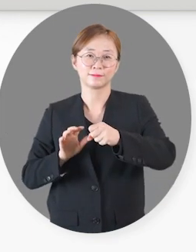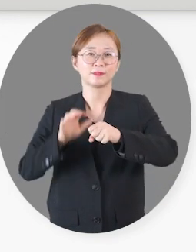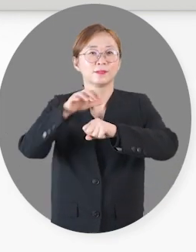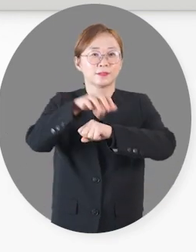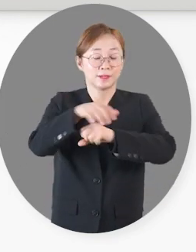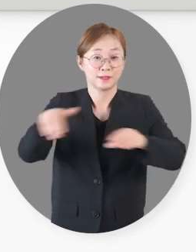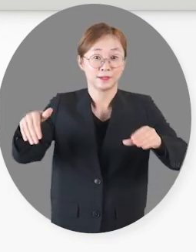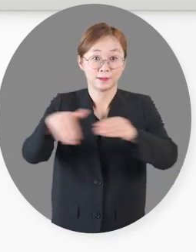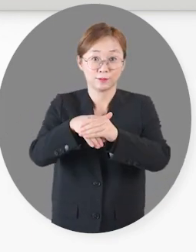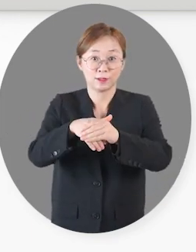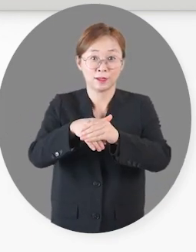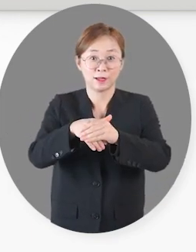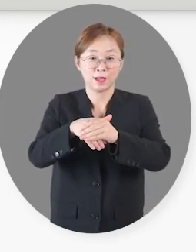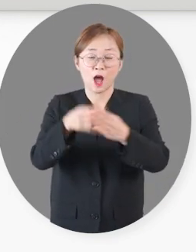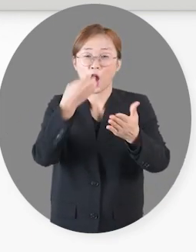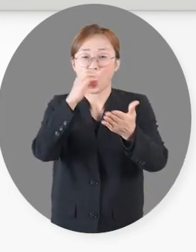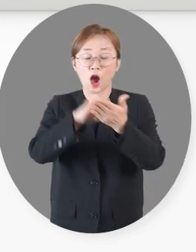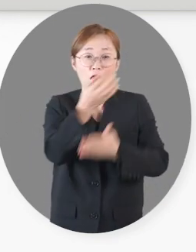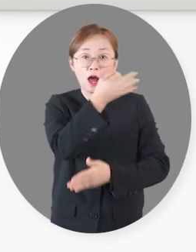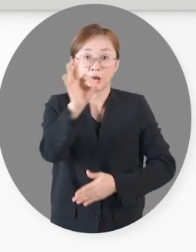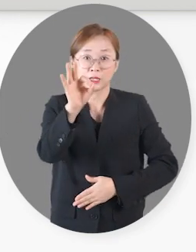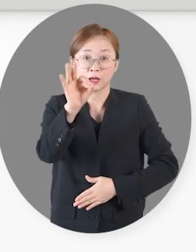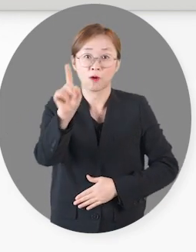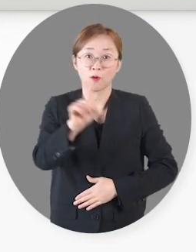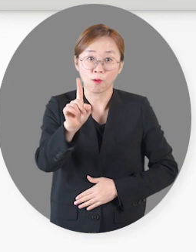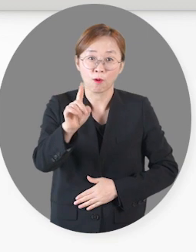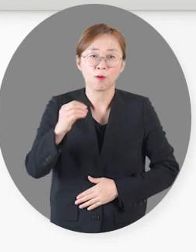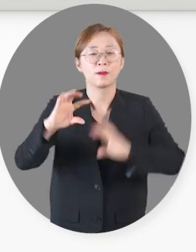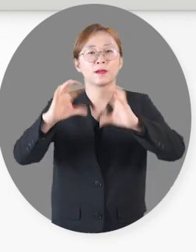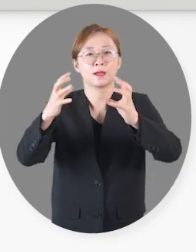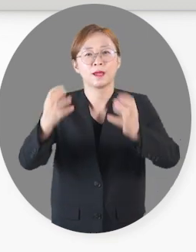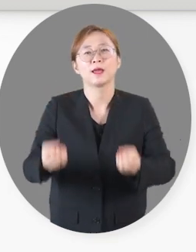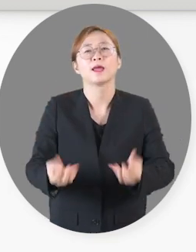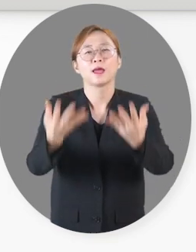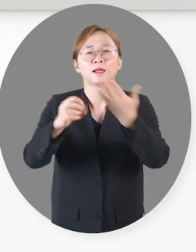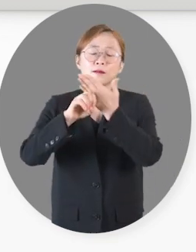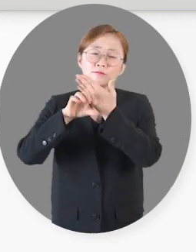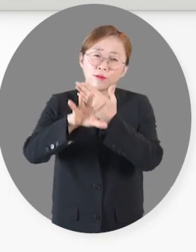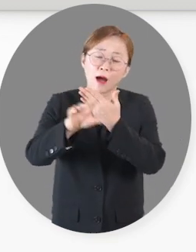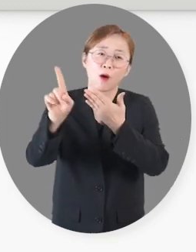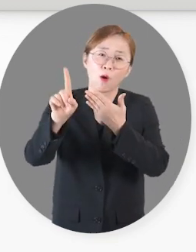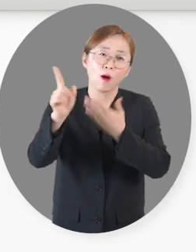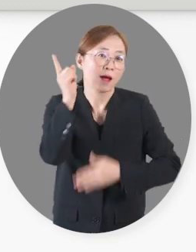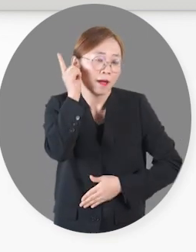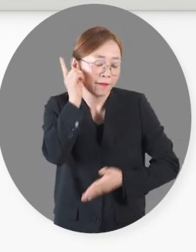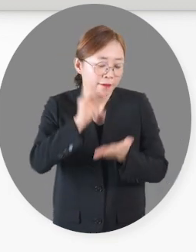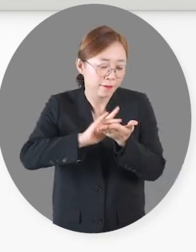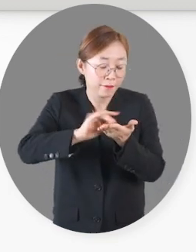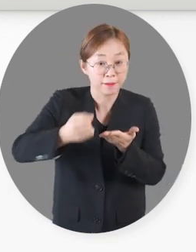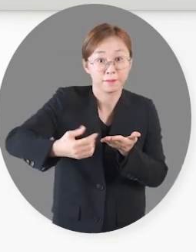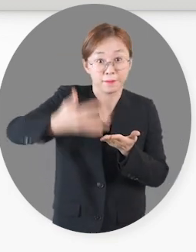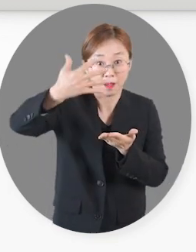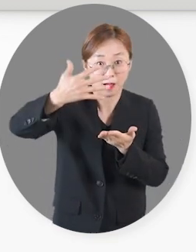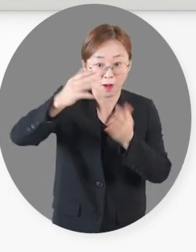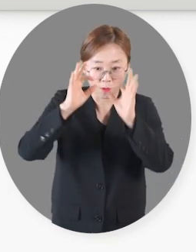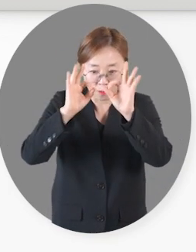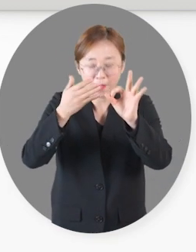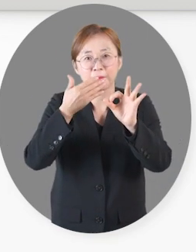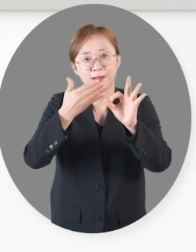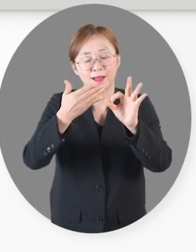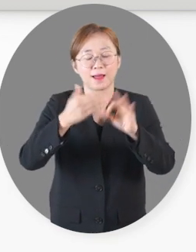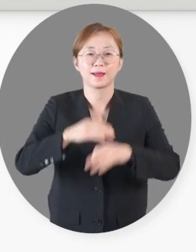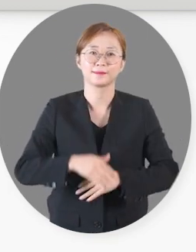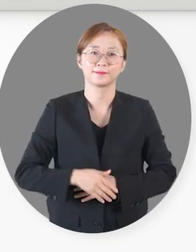유네스코 세계유산인 공산성에서 펼쳐진 미디어아트 백제 연화가 메타버스 플랫폼 제페토에서 만날 수